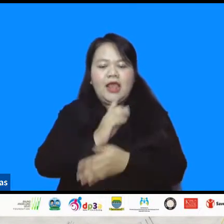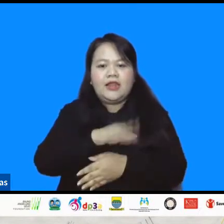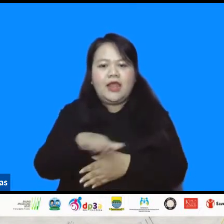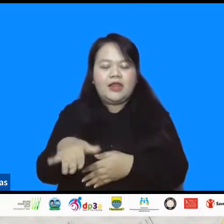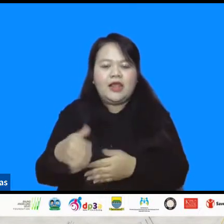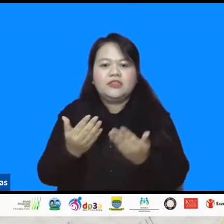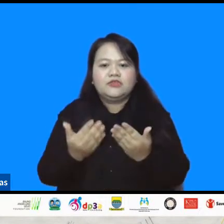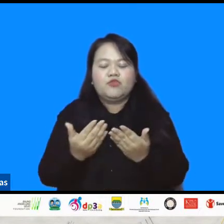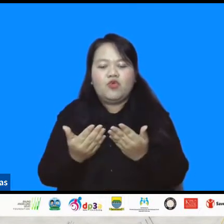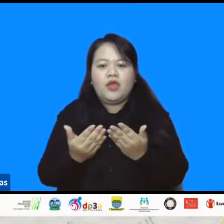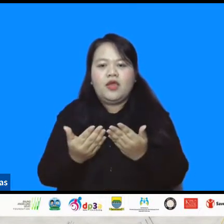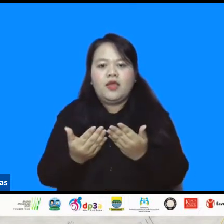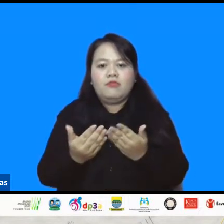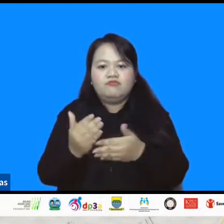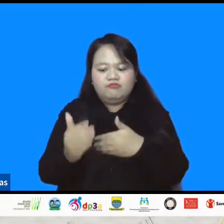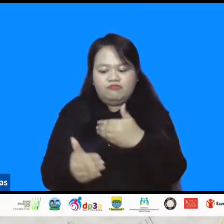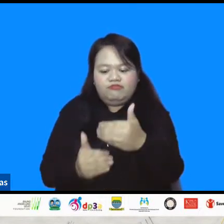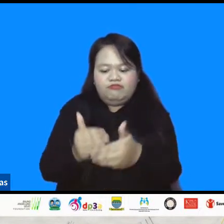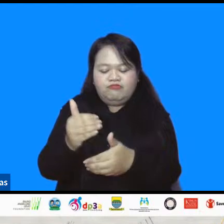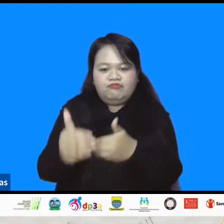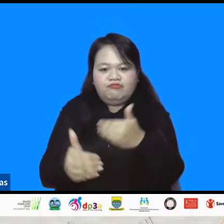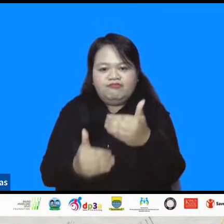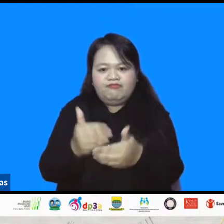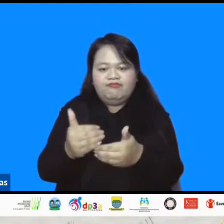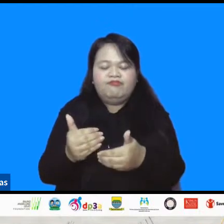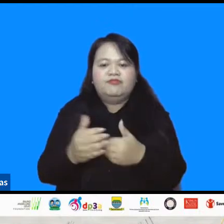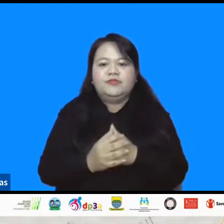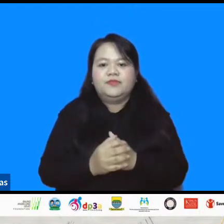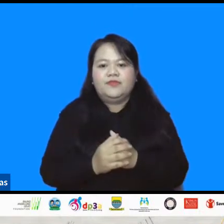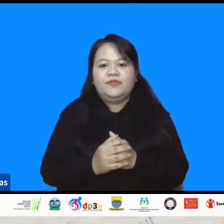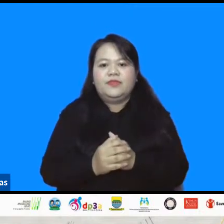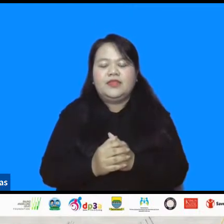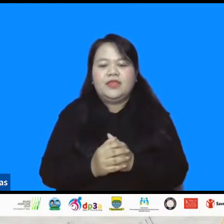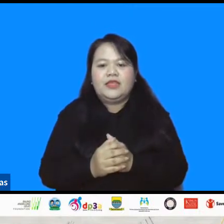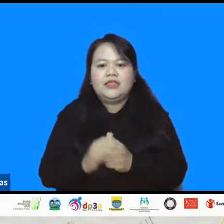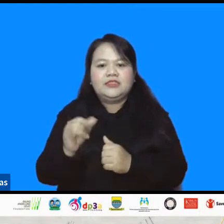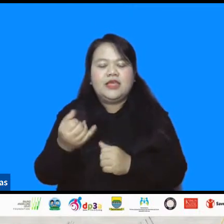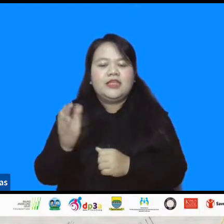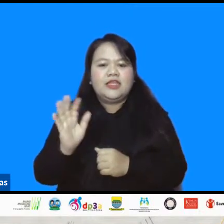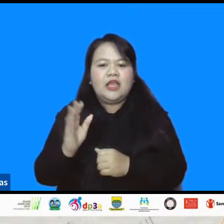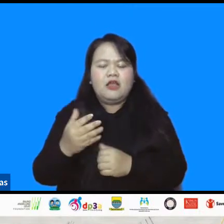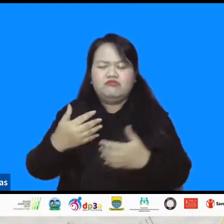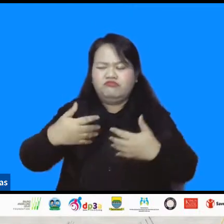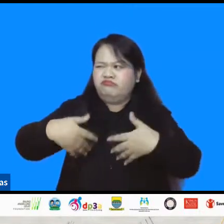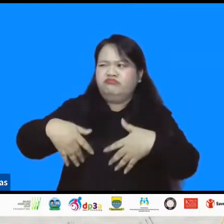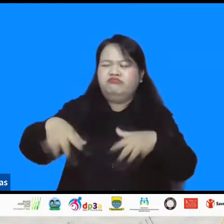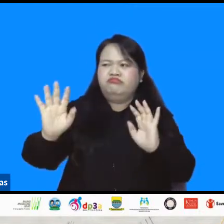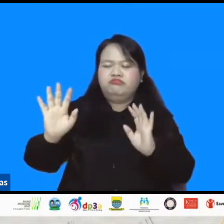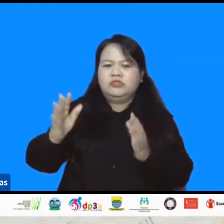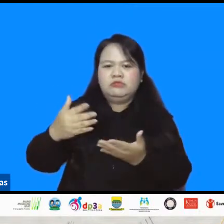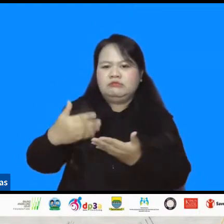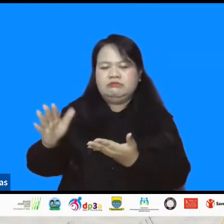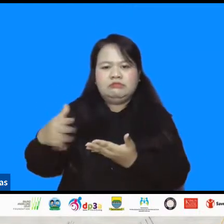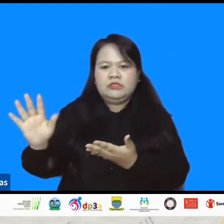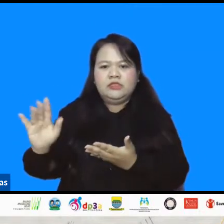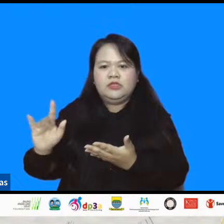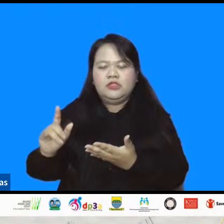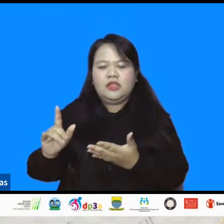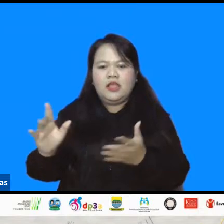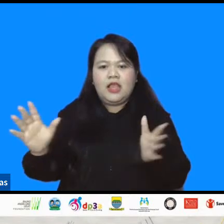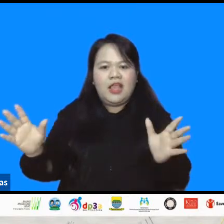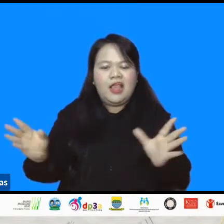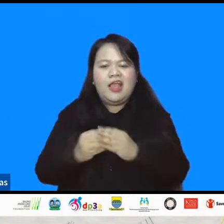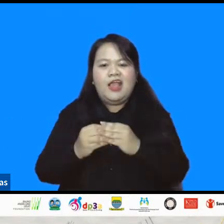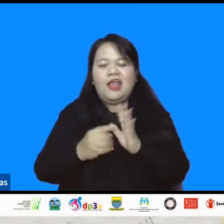mudah-mudahan akan dilaksanakan gitu seperti itu jadi tidak tidak sia-sia gitulah ya kita mengemas acara